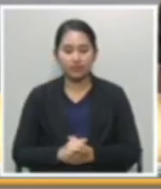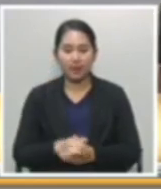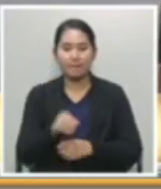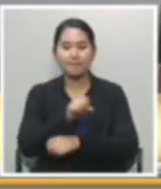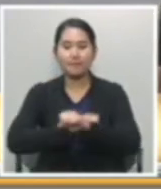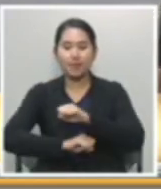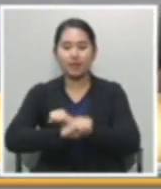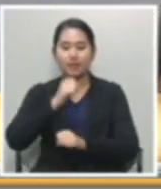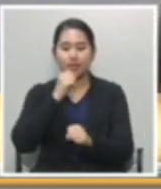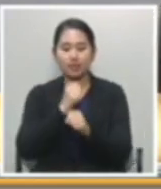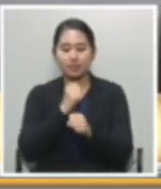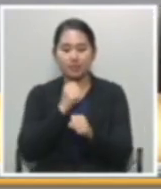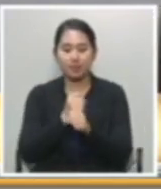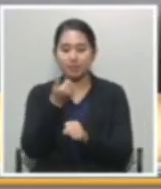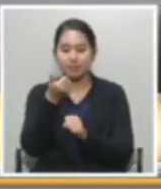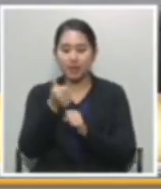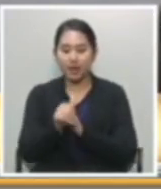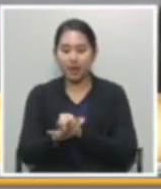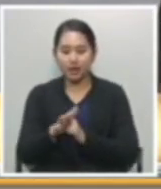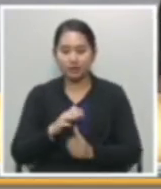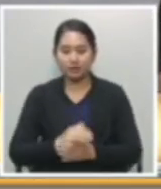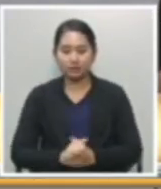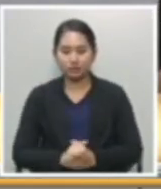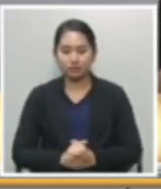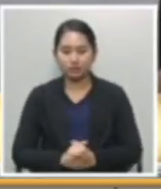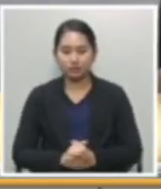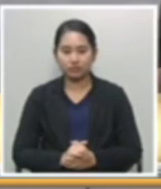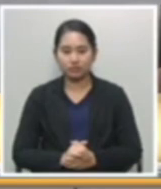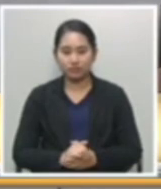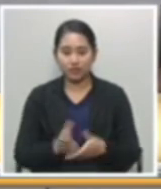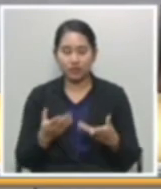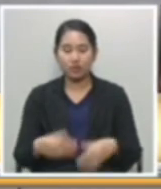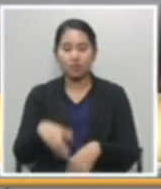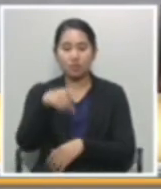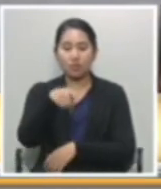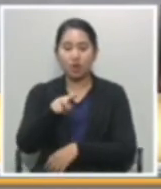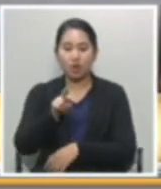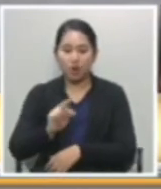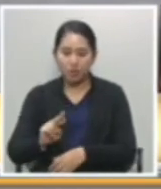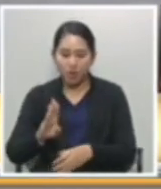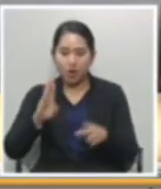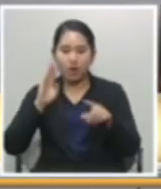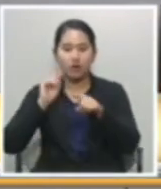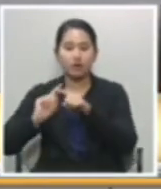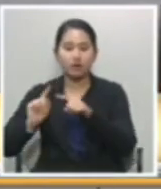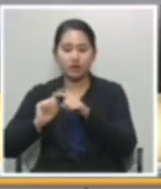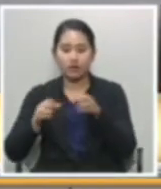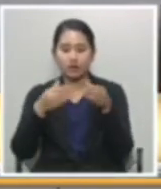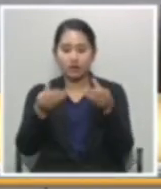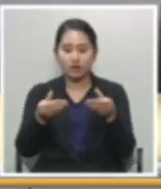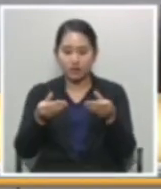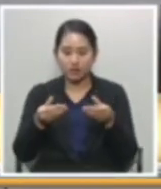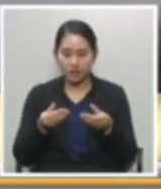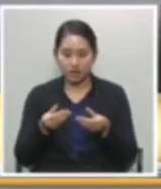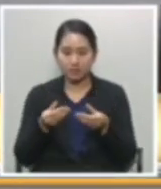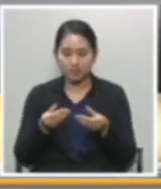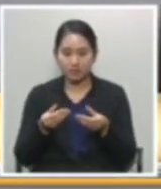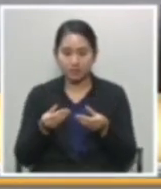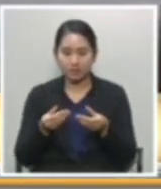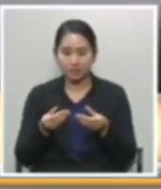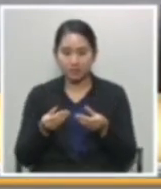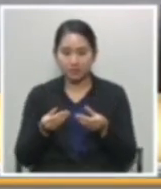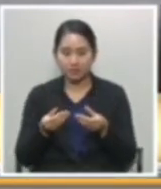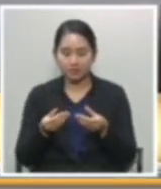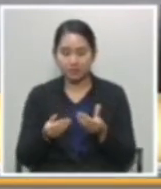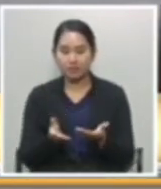น้าที่ได้แล้วท่านรับร่างปฏิบัติต่างๆเนี่ยนะครับมาให้พวกเราม